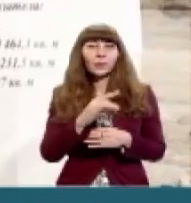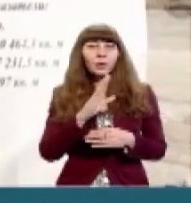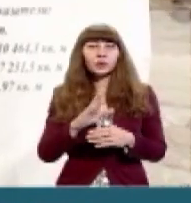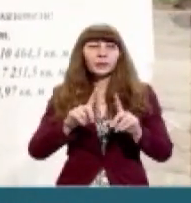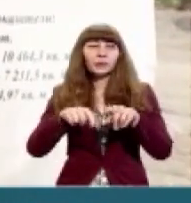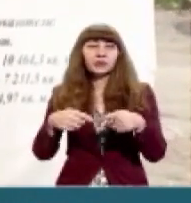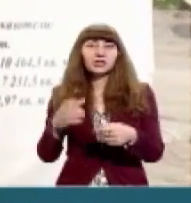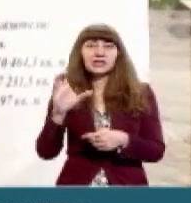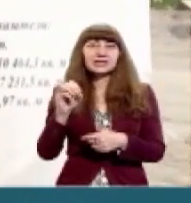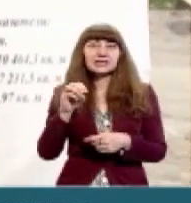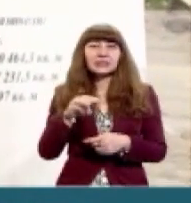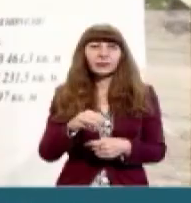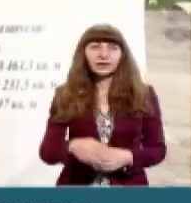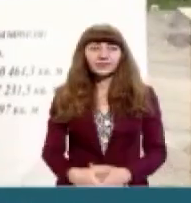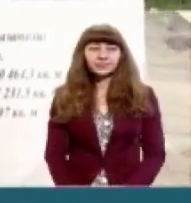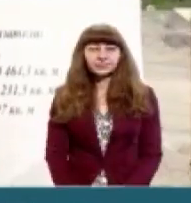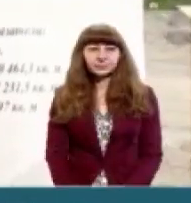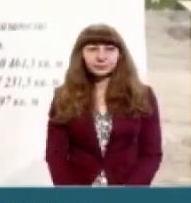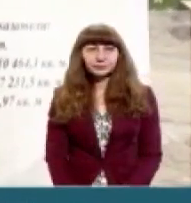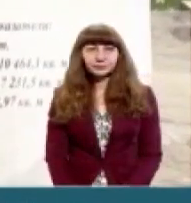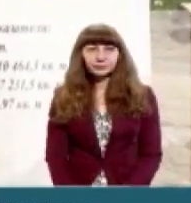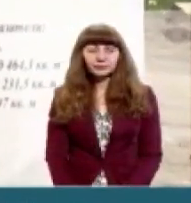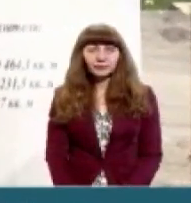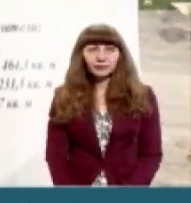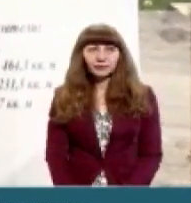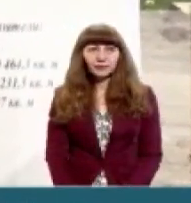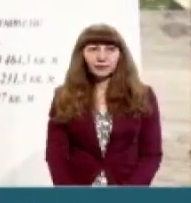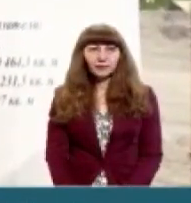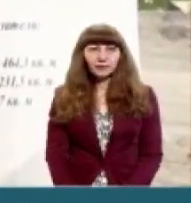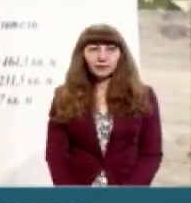ыстық су тек қыркүйек айында беріледі. Жанна Режанова, Радион Бабич, Қостанай телеарнасы.